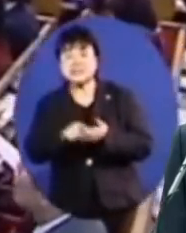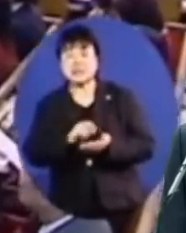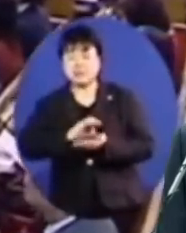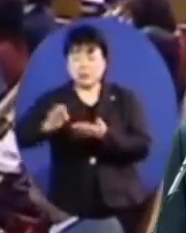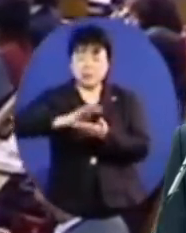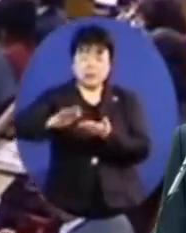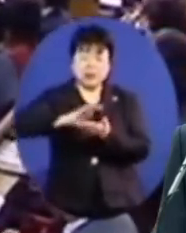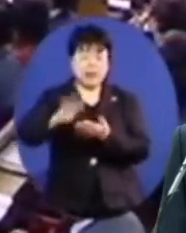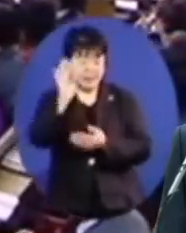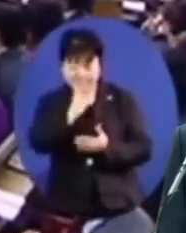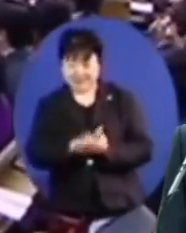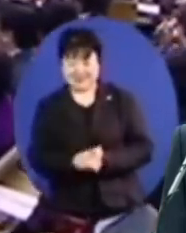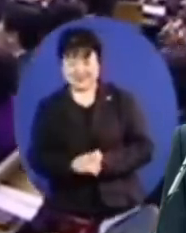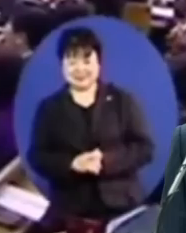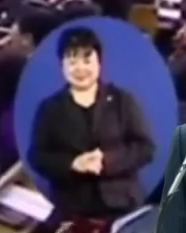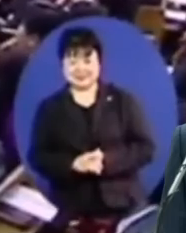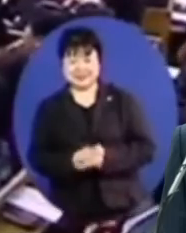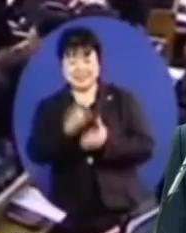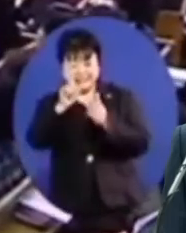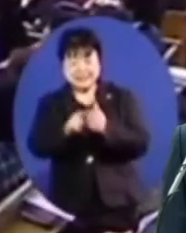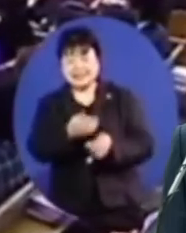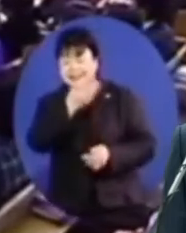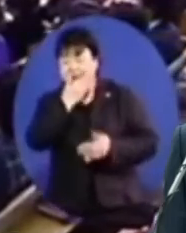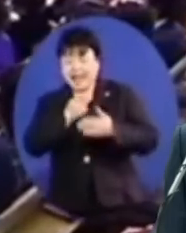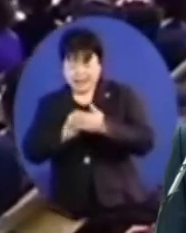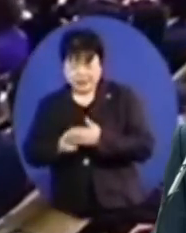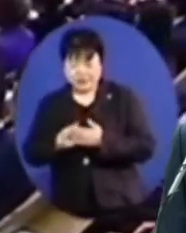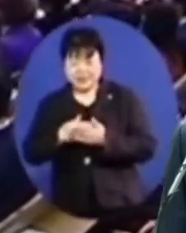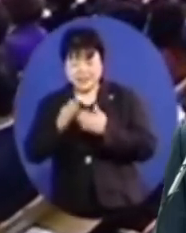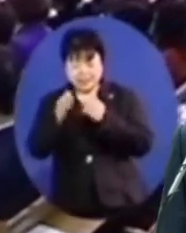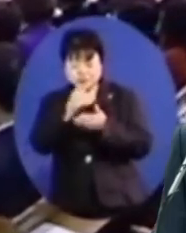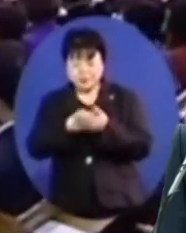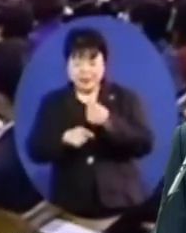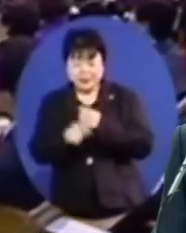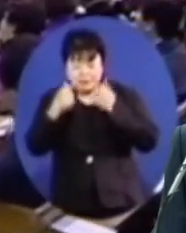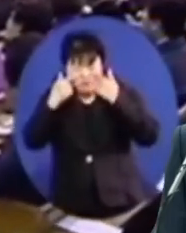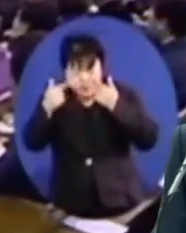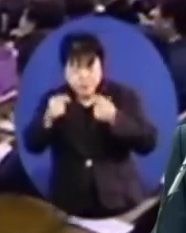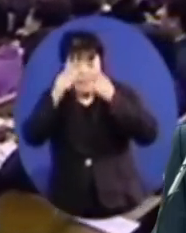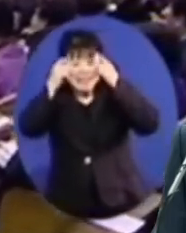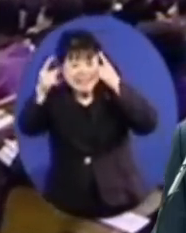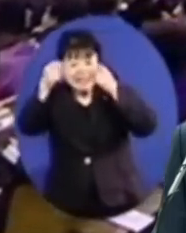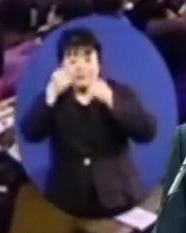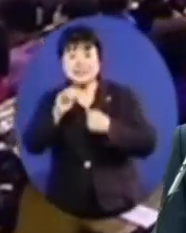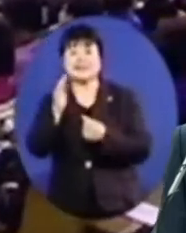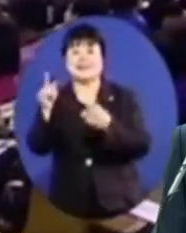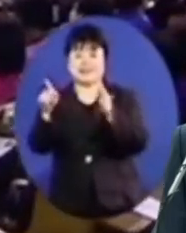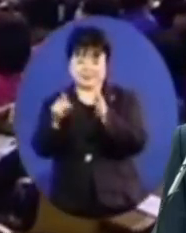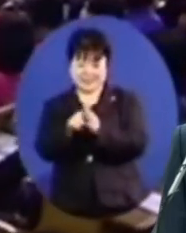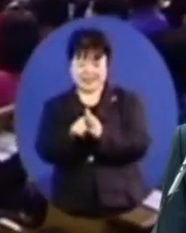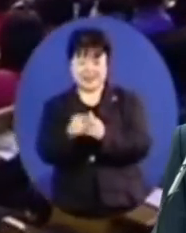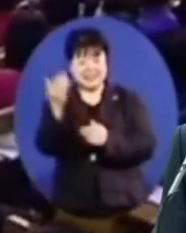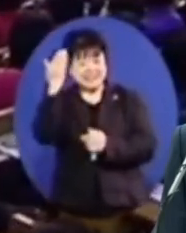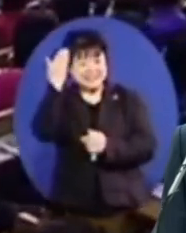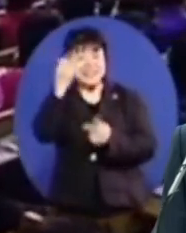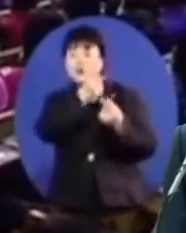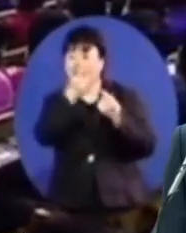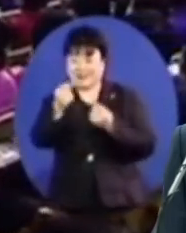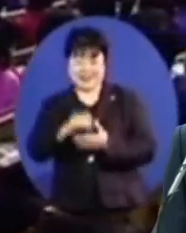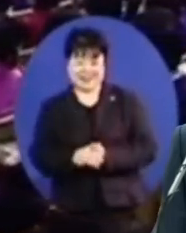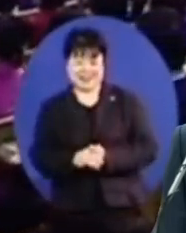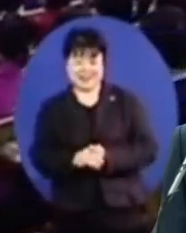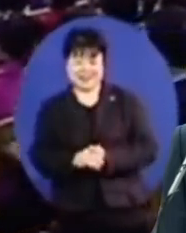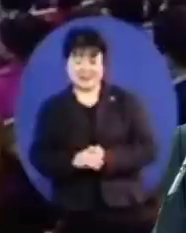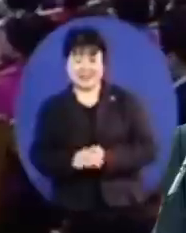보내면 안 되는 것입니다. 우리는 시간을 아끼고 나를 향한 주님의 뜻을 분명히 깨닫고 살아야 합니다. 이것이 지혜로운 삶입니다.